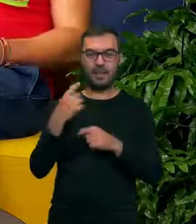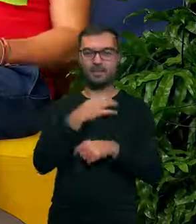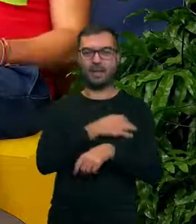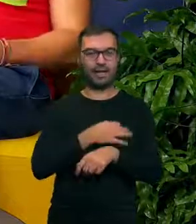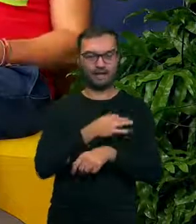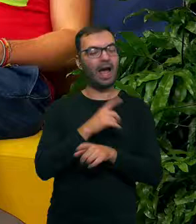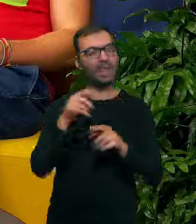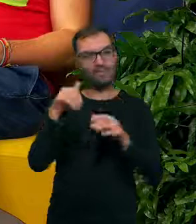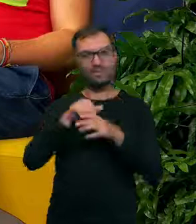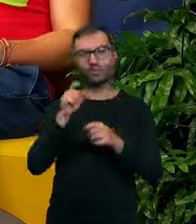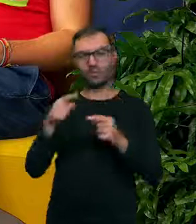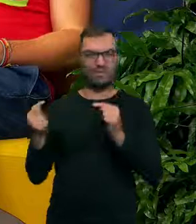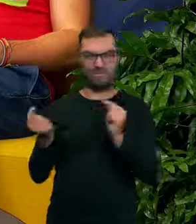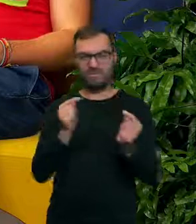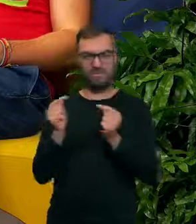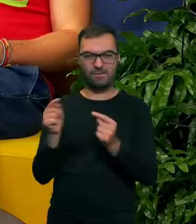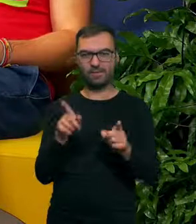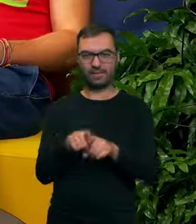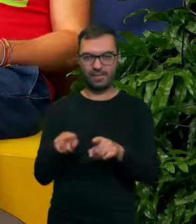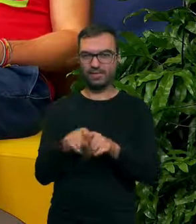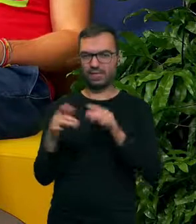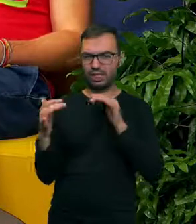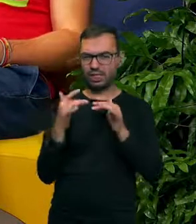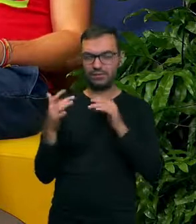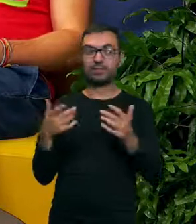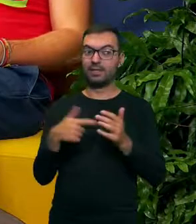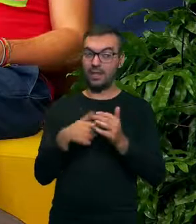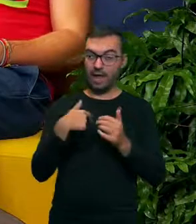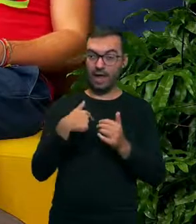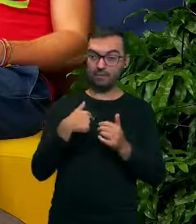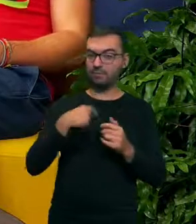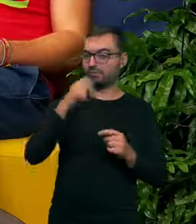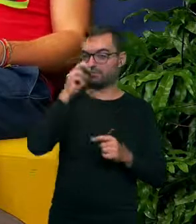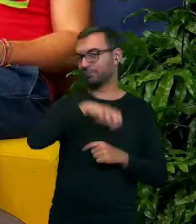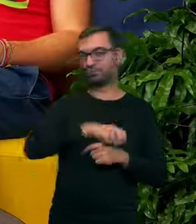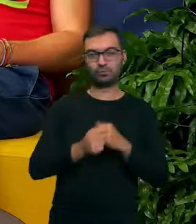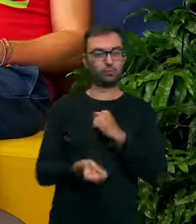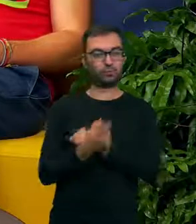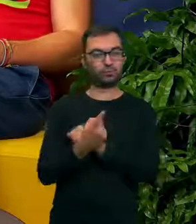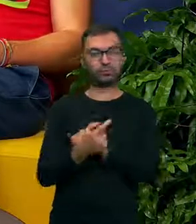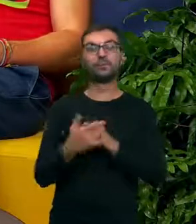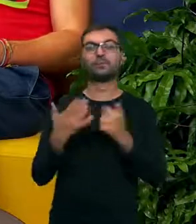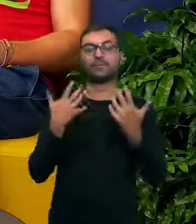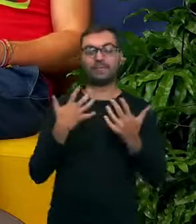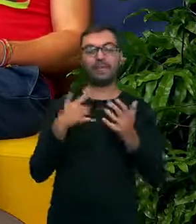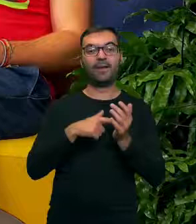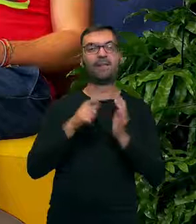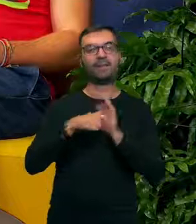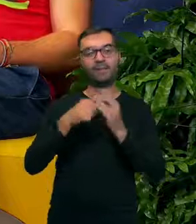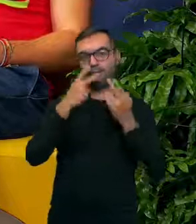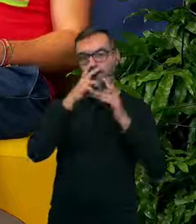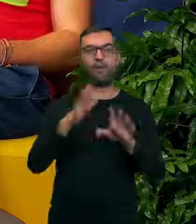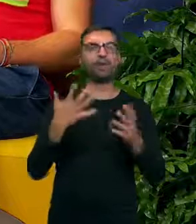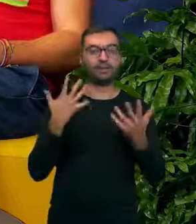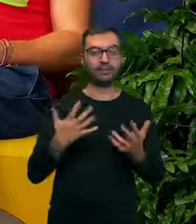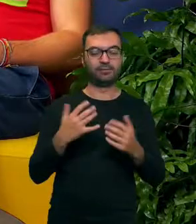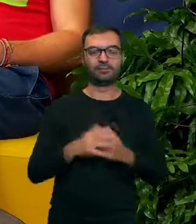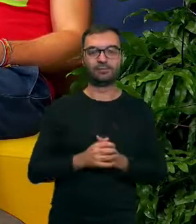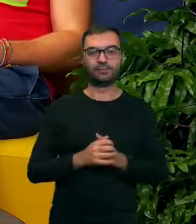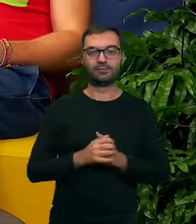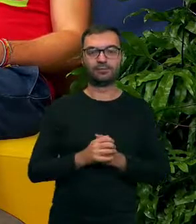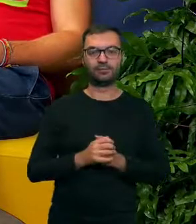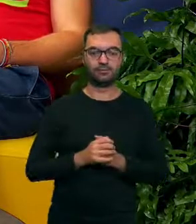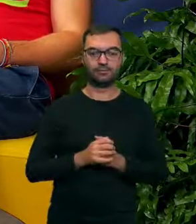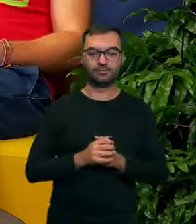partia. I to było takie, no dla mnie bardzo odkrywcze przy czytaniu i też chciałem, żeby film to oddawał. No poza